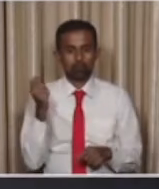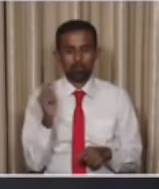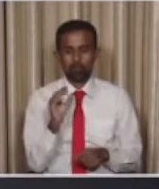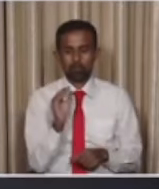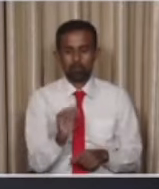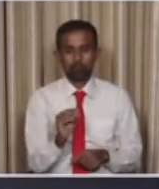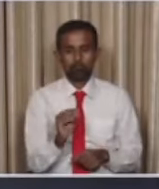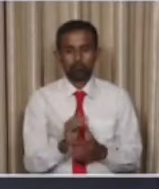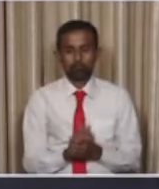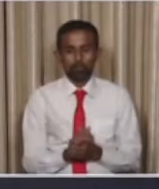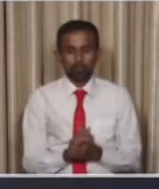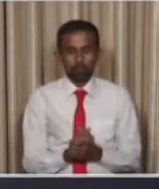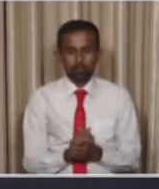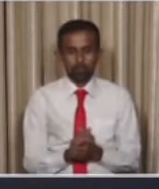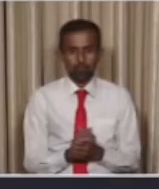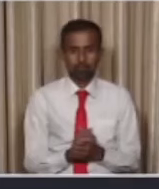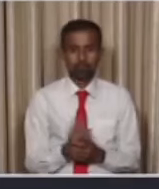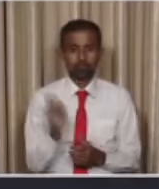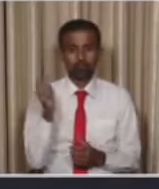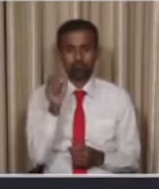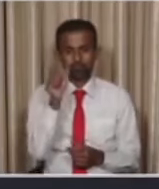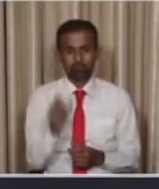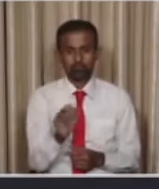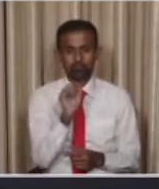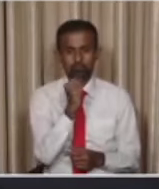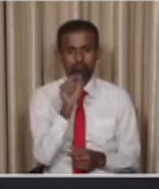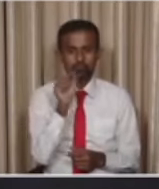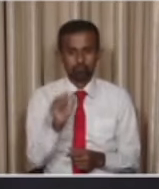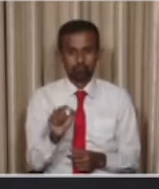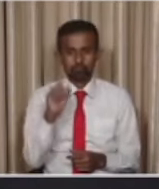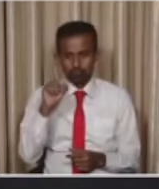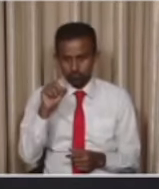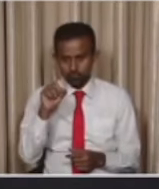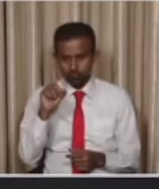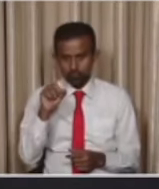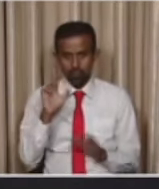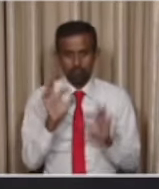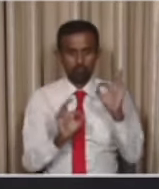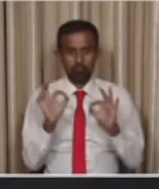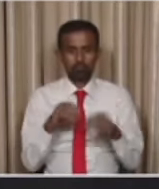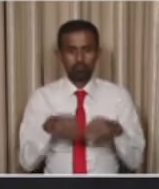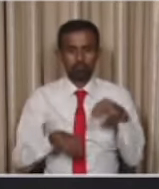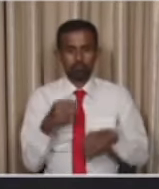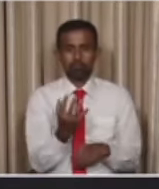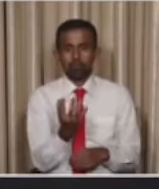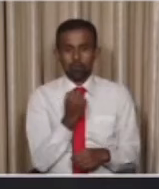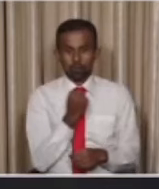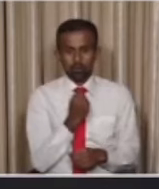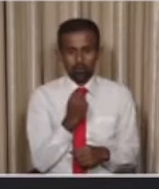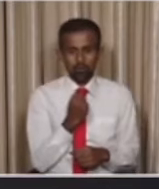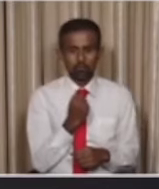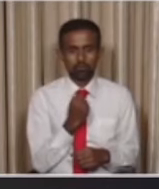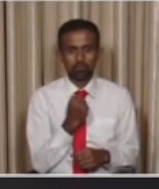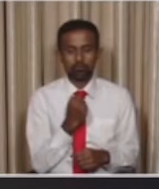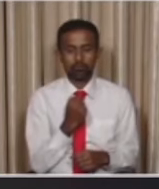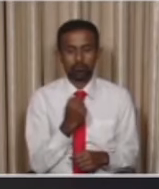නම් ඒ දිනන අපේක්ෂකයාට 50.1% ප්‍රතිශතයක් හැටියට ඡන්දය ලබා ගන්න ඕනේ.